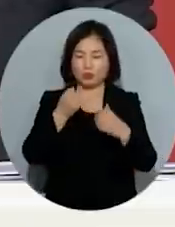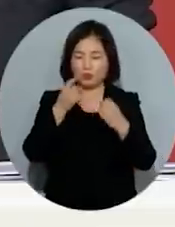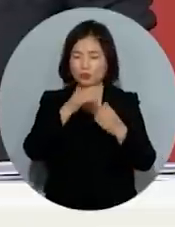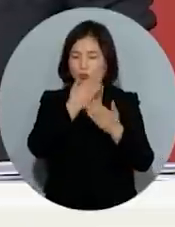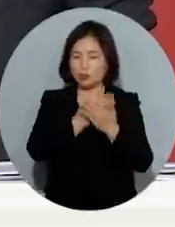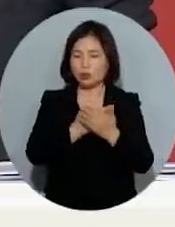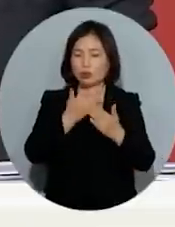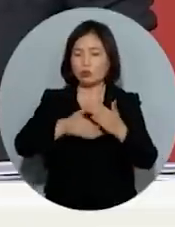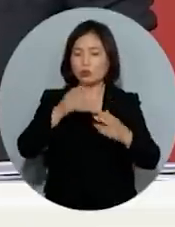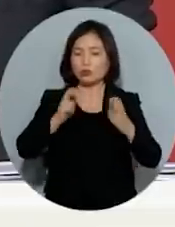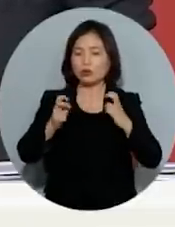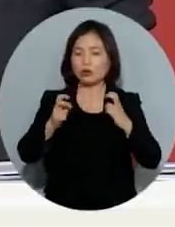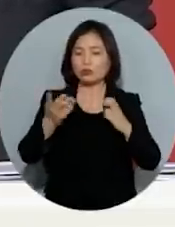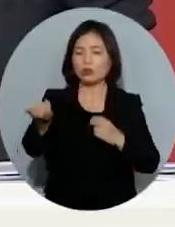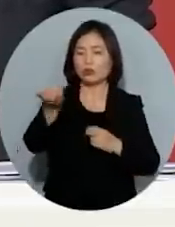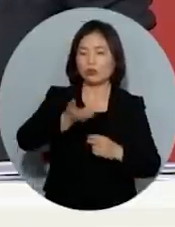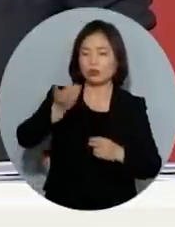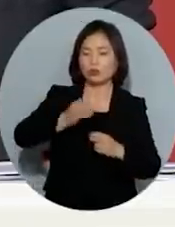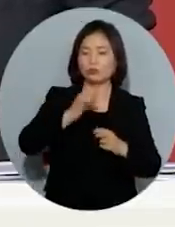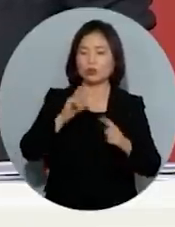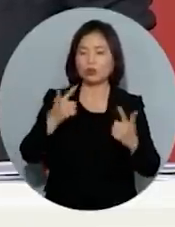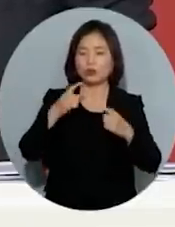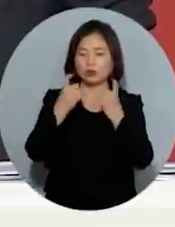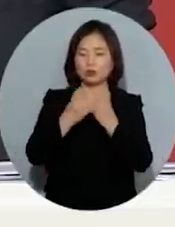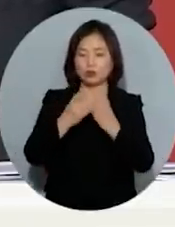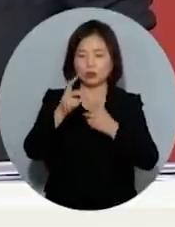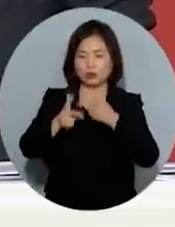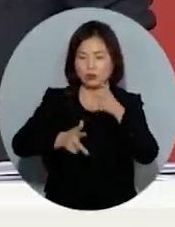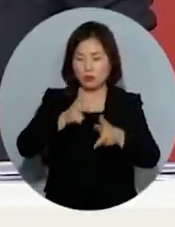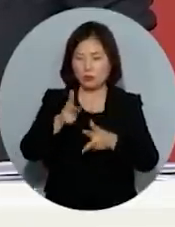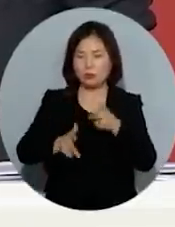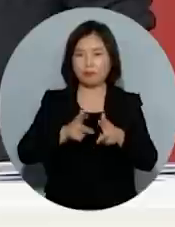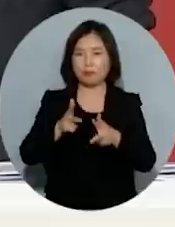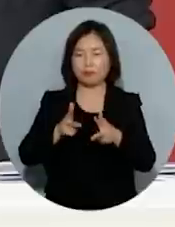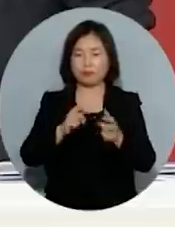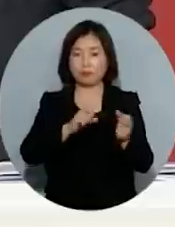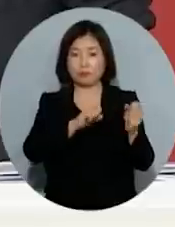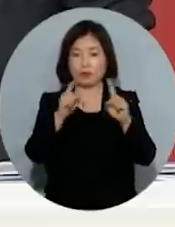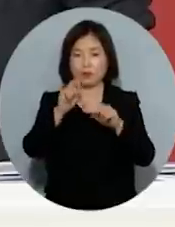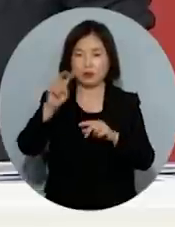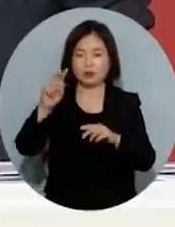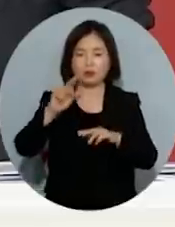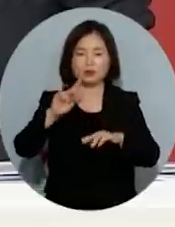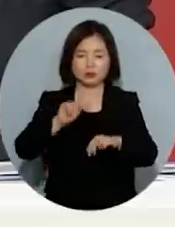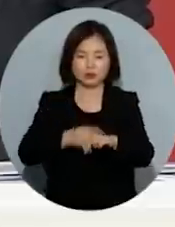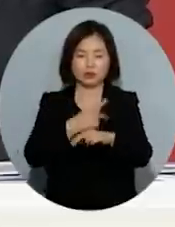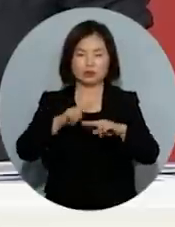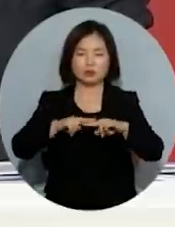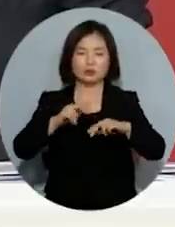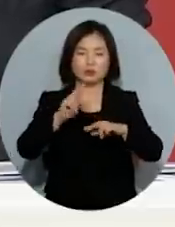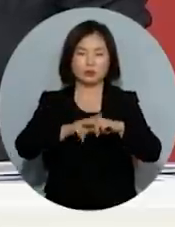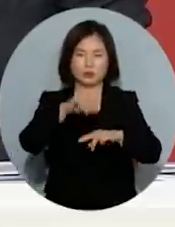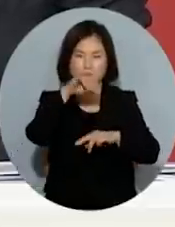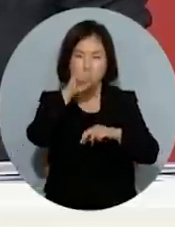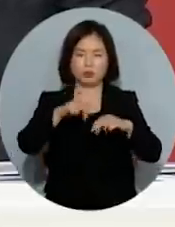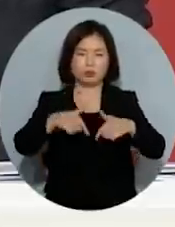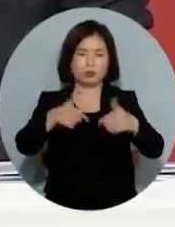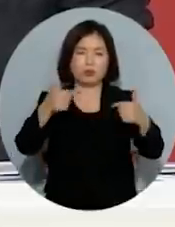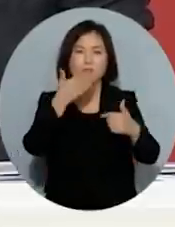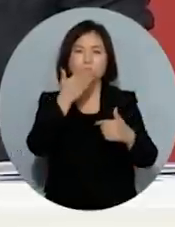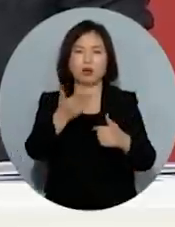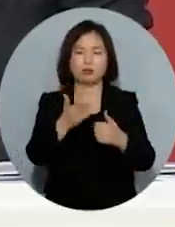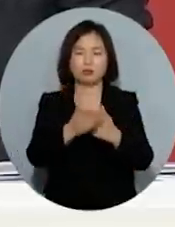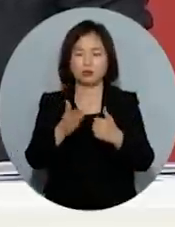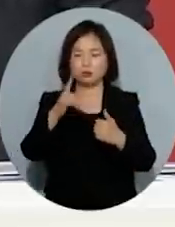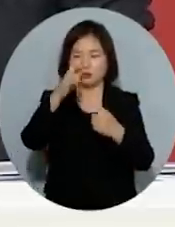거는 공기업 내려오는 이 정도가 아니라 민간기업, 민간산업이 살아나야 일자리, 좋은 일자리가 생기기 때문에, 그거를